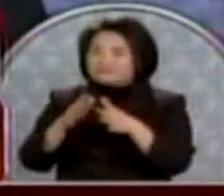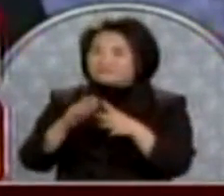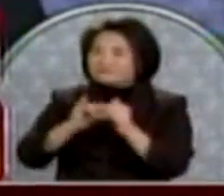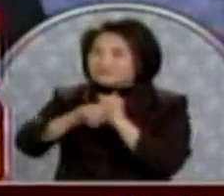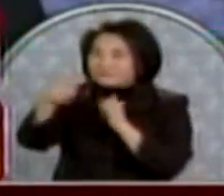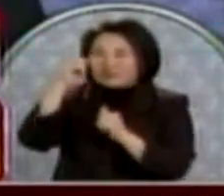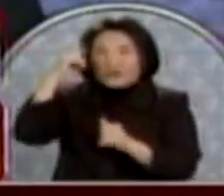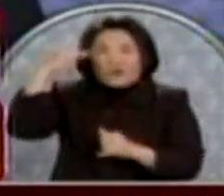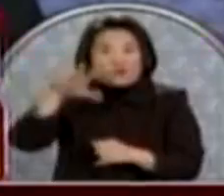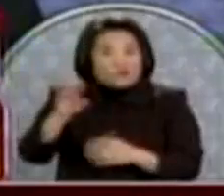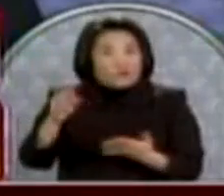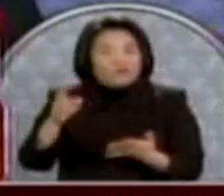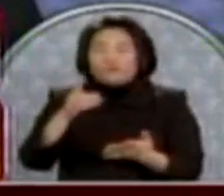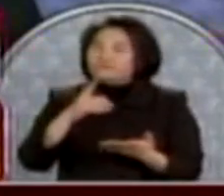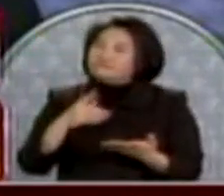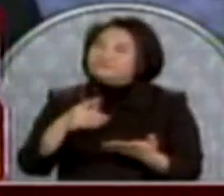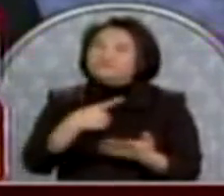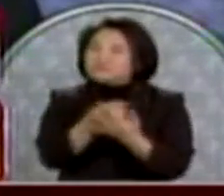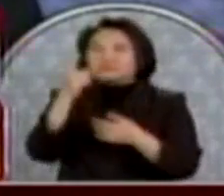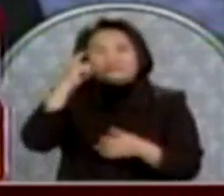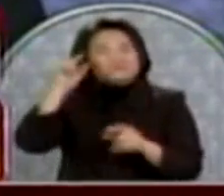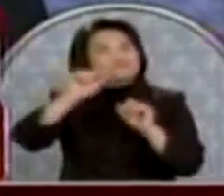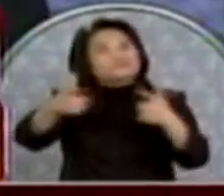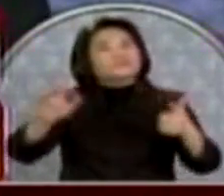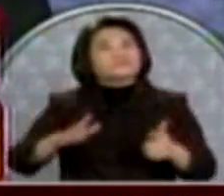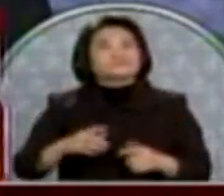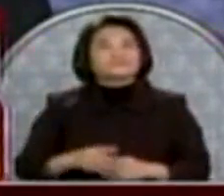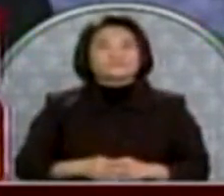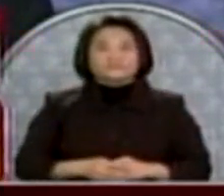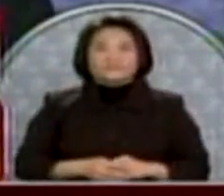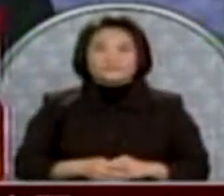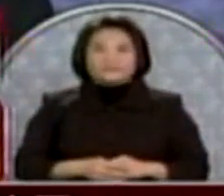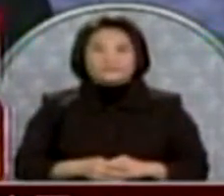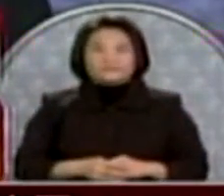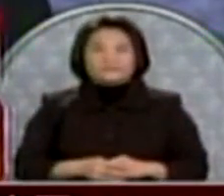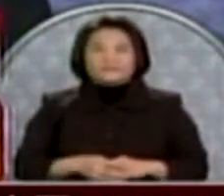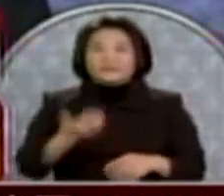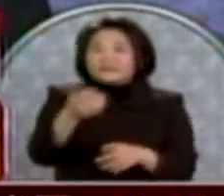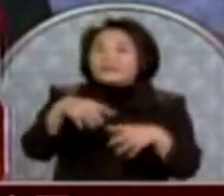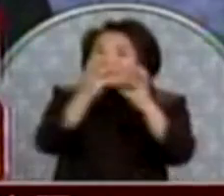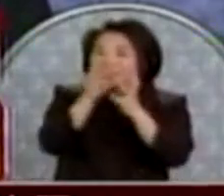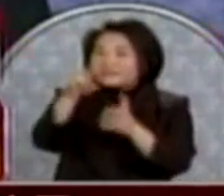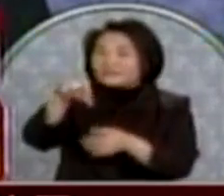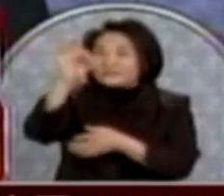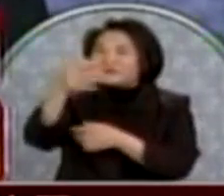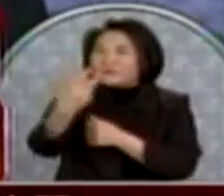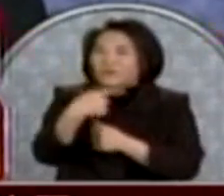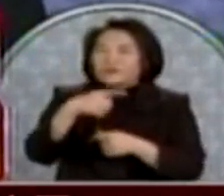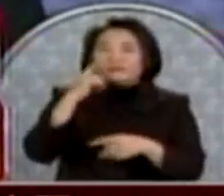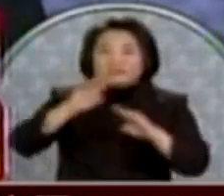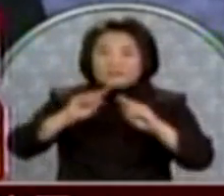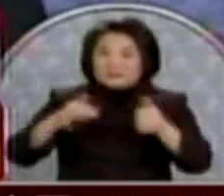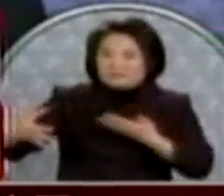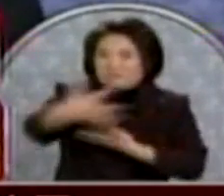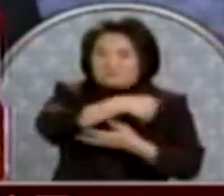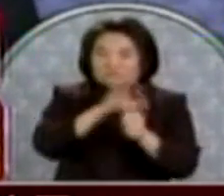是有直接的感受，我们大家确实有不同的见解，我基本上 觉得您所强调的土地征收